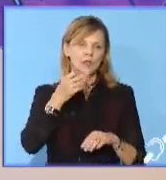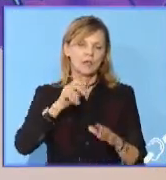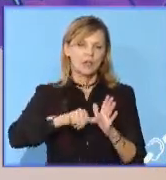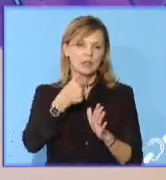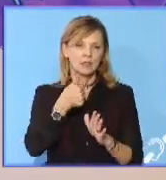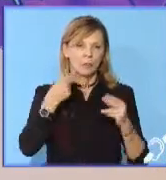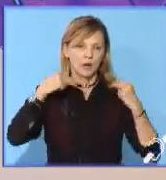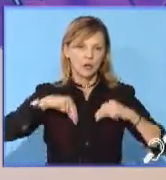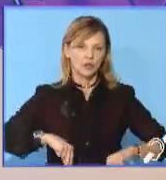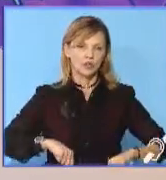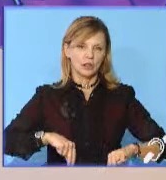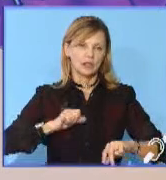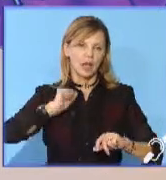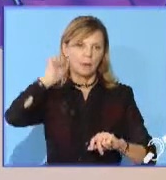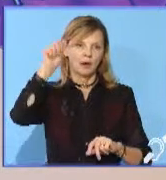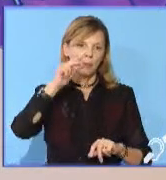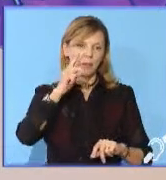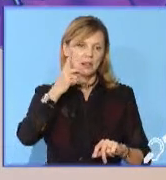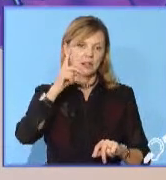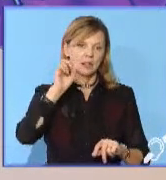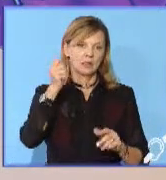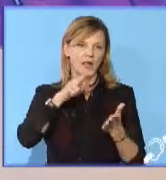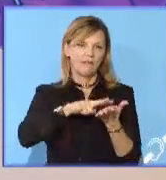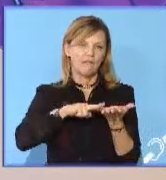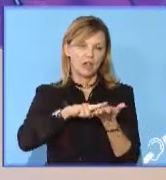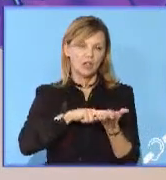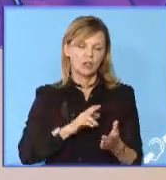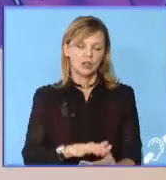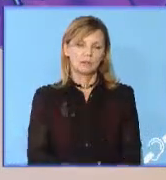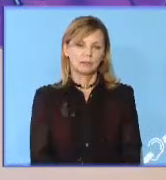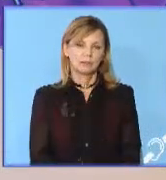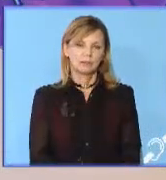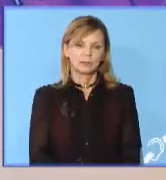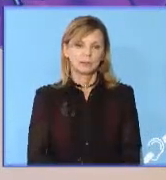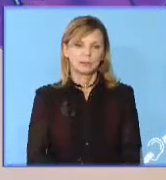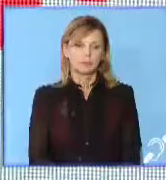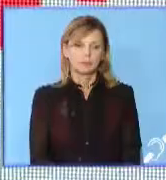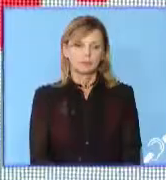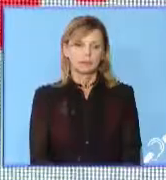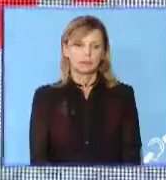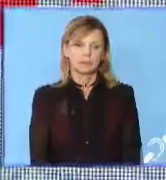al organizației PSD Vâlcea cu unanimitate de voturi.